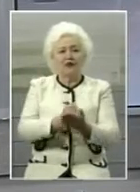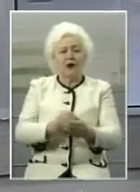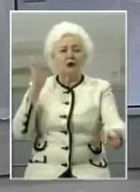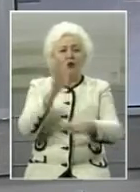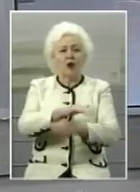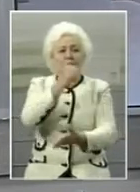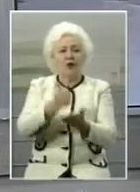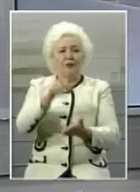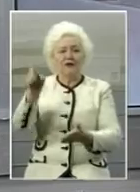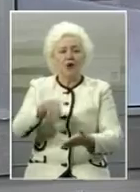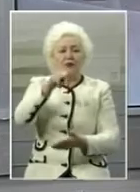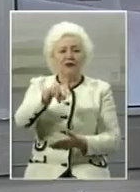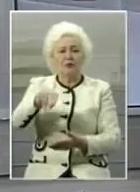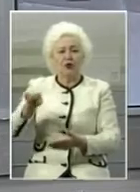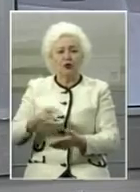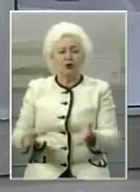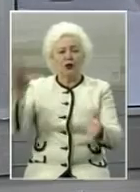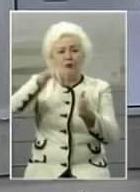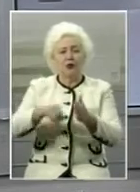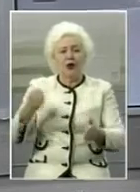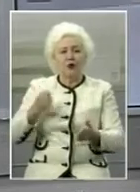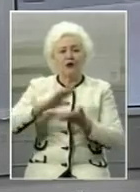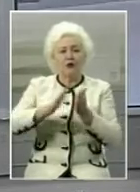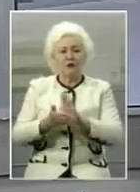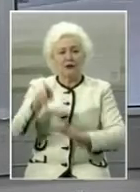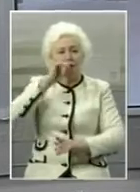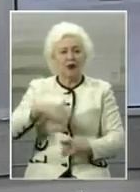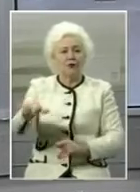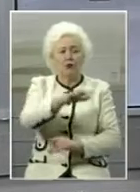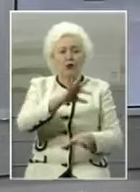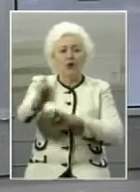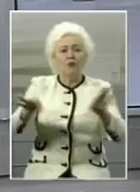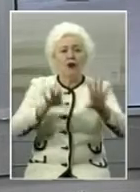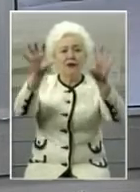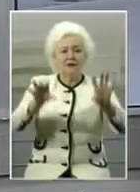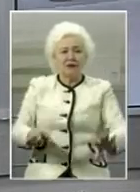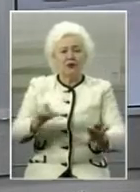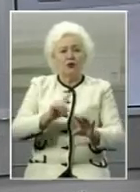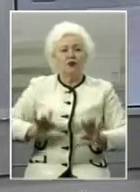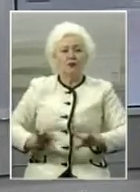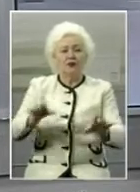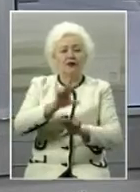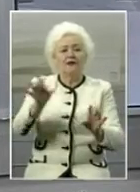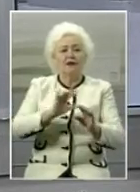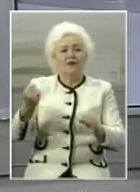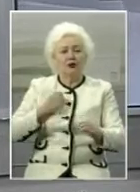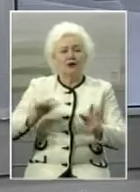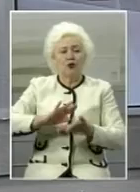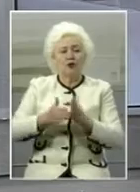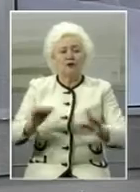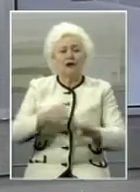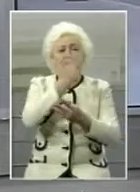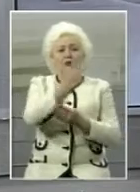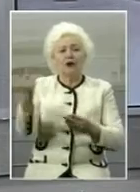указу президента Петра Порошенка про введення воєнного стану в Україні. Проект закону про введення воєнного стану винесений на розгляд